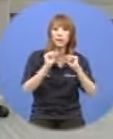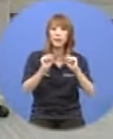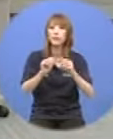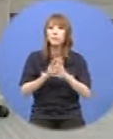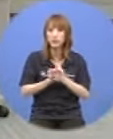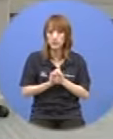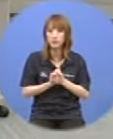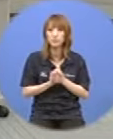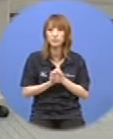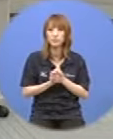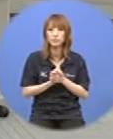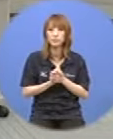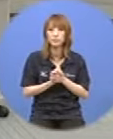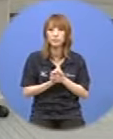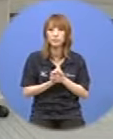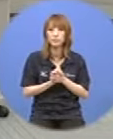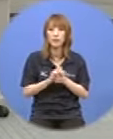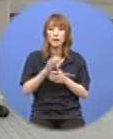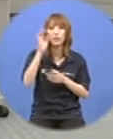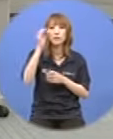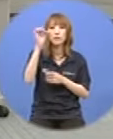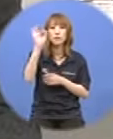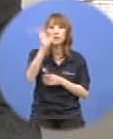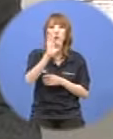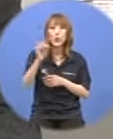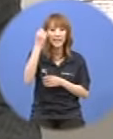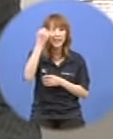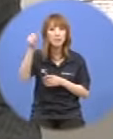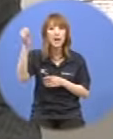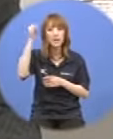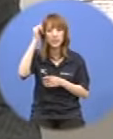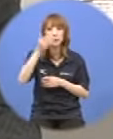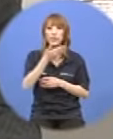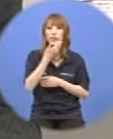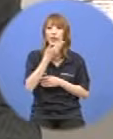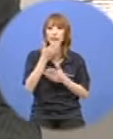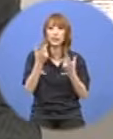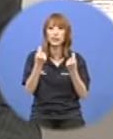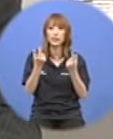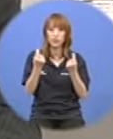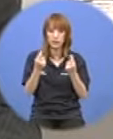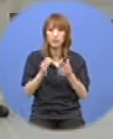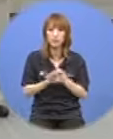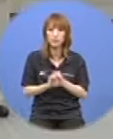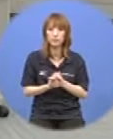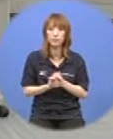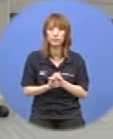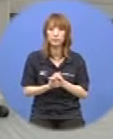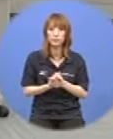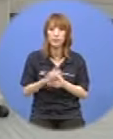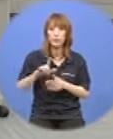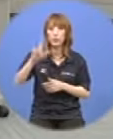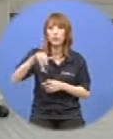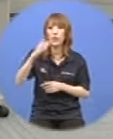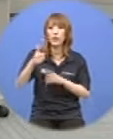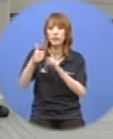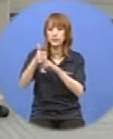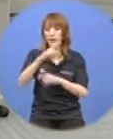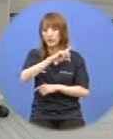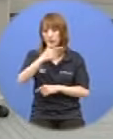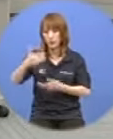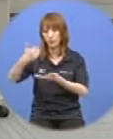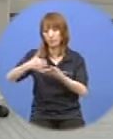というようなこともやってて、やっぱり商品イメージっていうのはものすごく大事ですね。 そうですね。さあ上山さん、今日はいろいろとお話